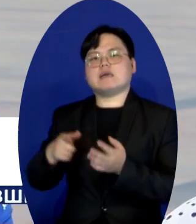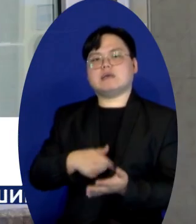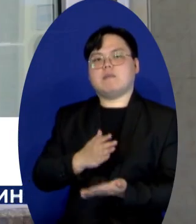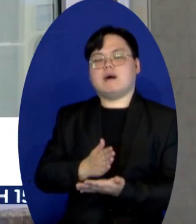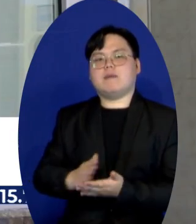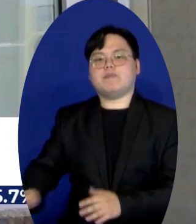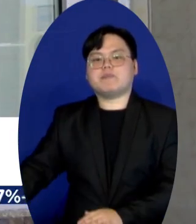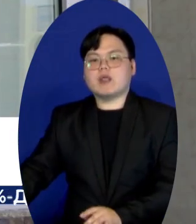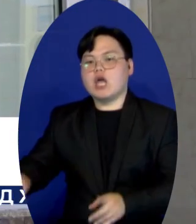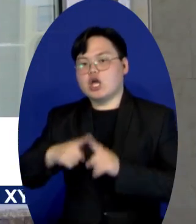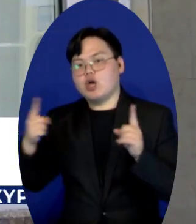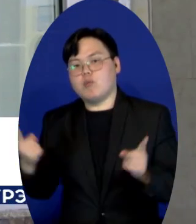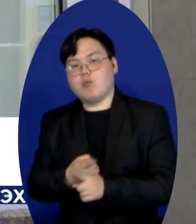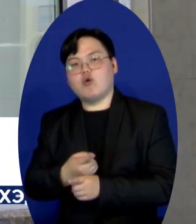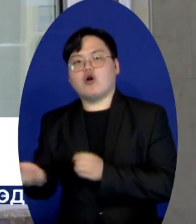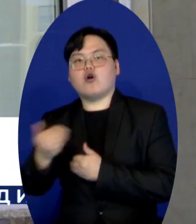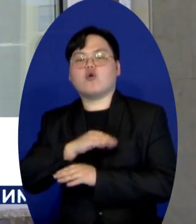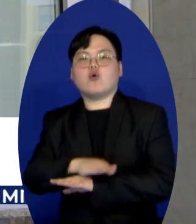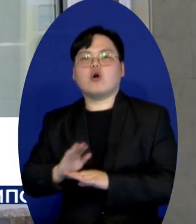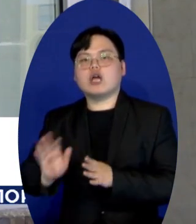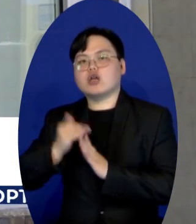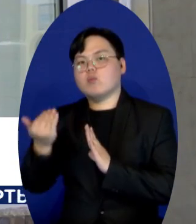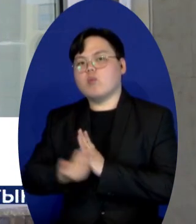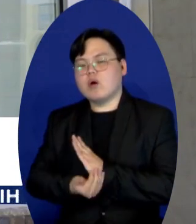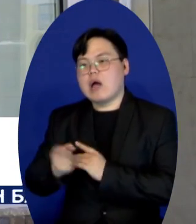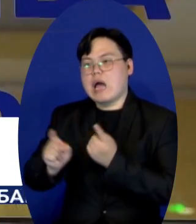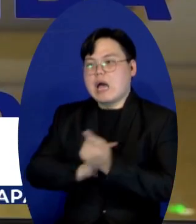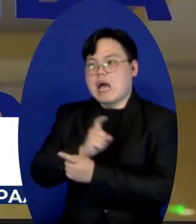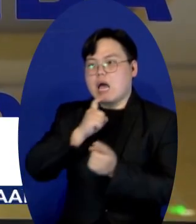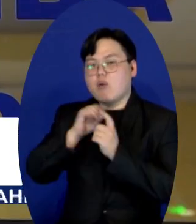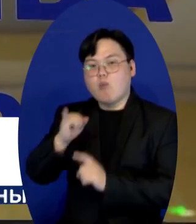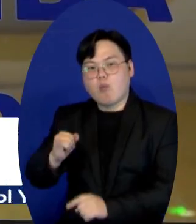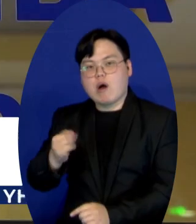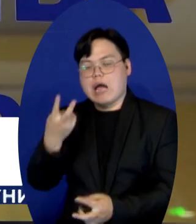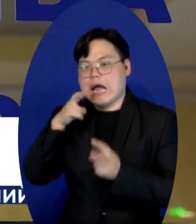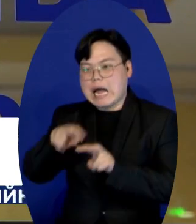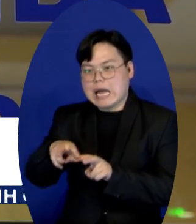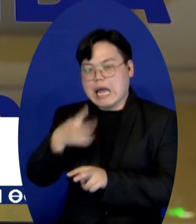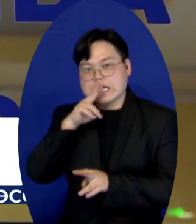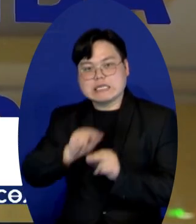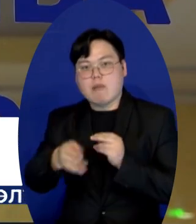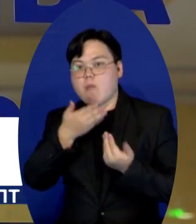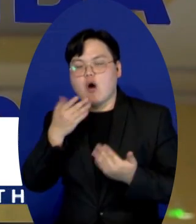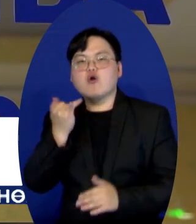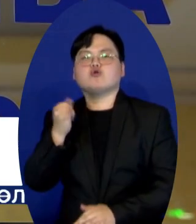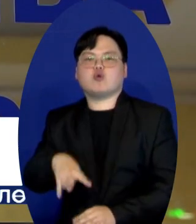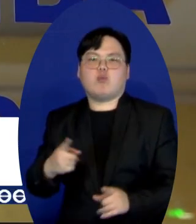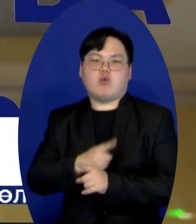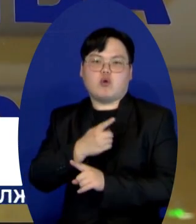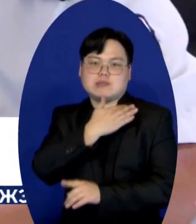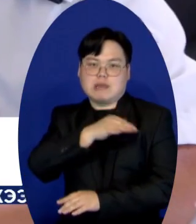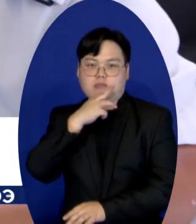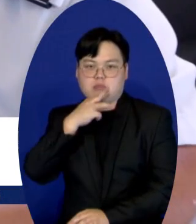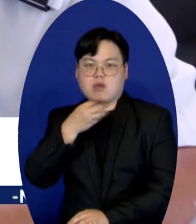байх л да. Гэмт хэрэгт холбогдсон хүүхдүүдийн хувьд гэр бүлийн таагүй уур амьсгал, хараа хяналт сул байгаатай холбоотой цагдаагийн байгууллагаас хилж